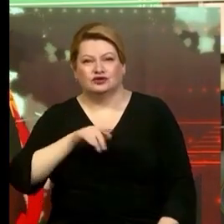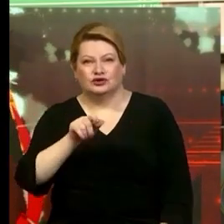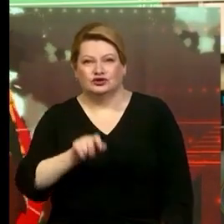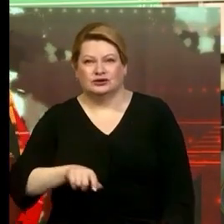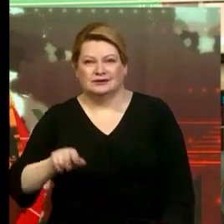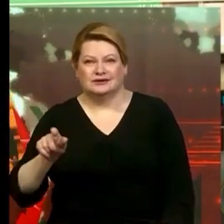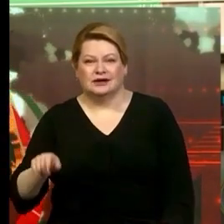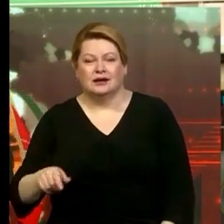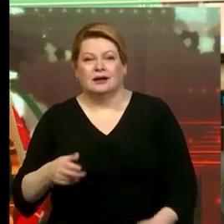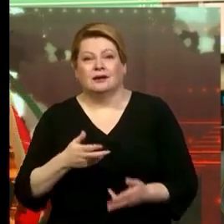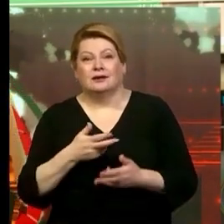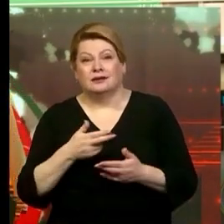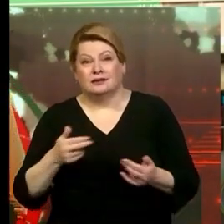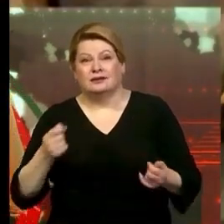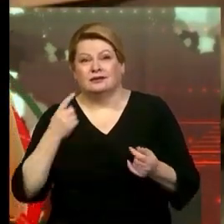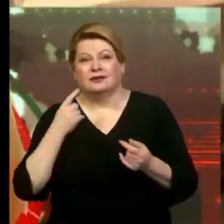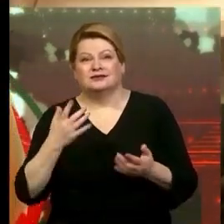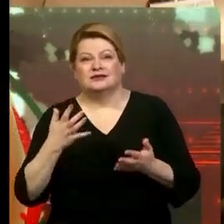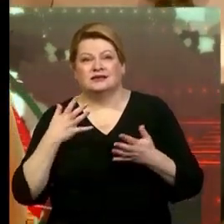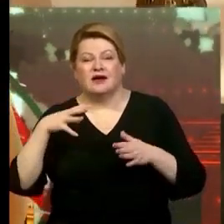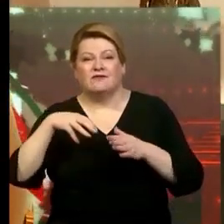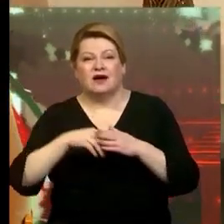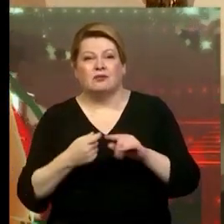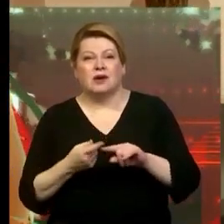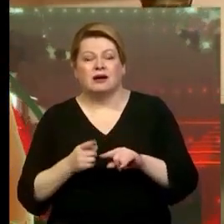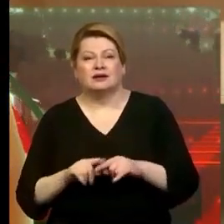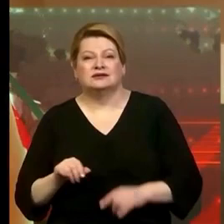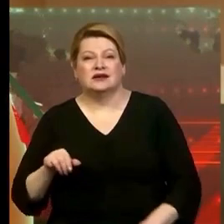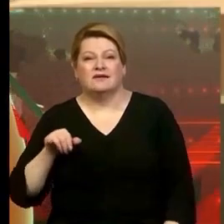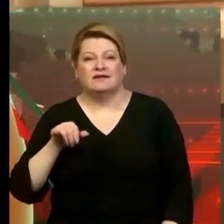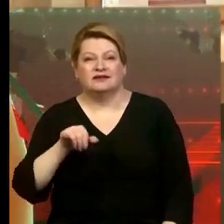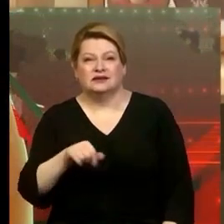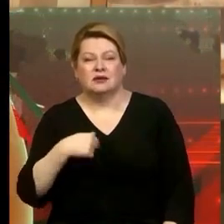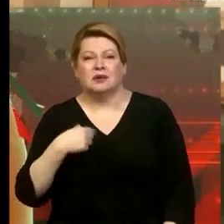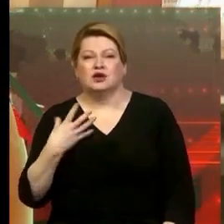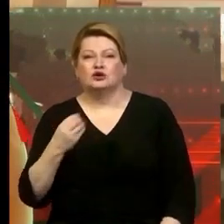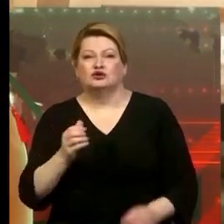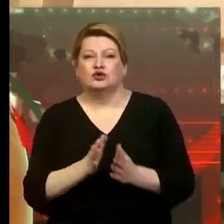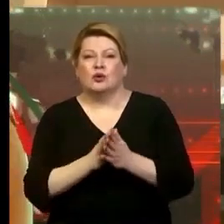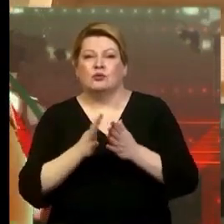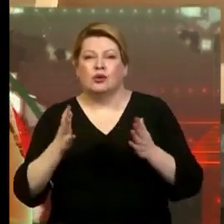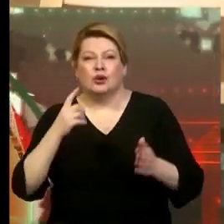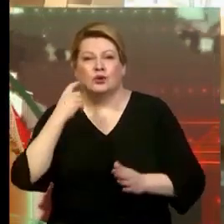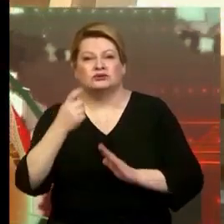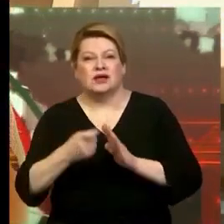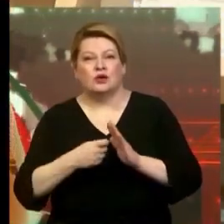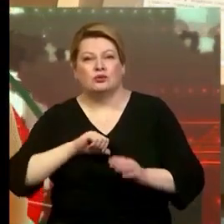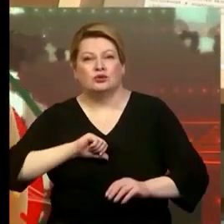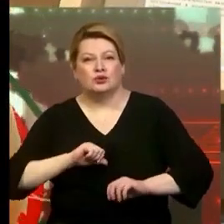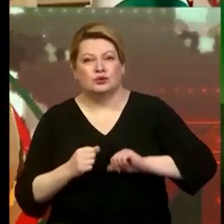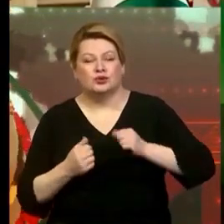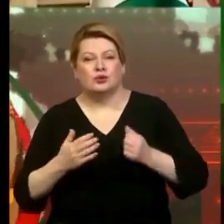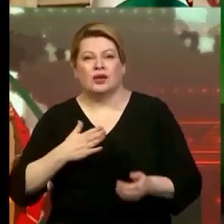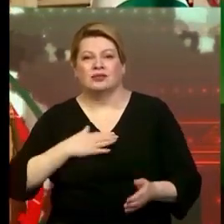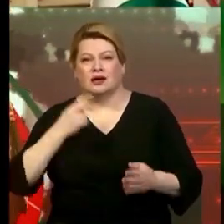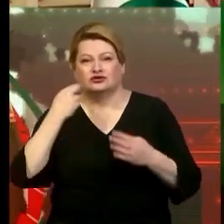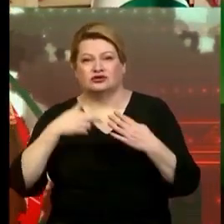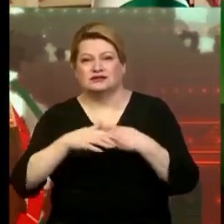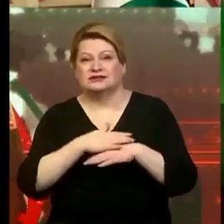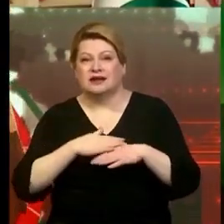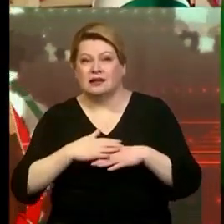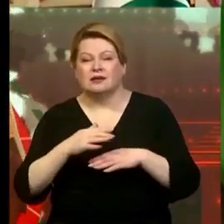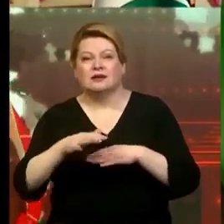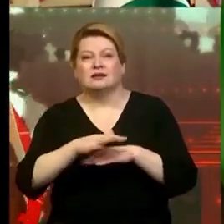жителей. И естественно, что в рамках этих визитов мы еще более узнаем друг друга, наши страны. Наши